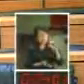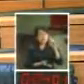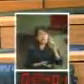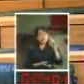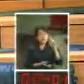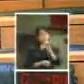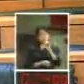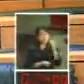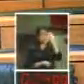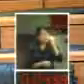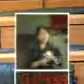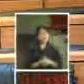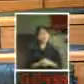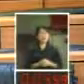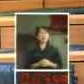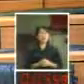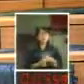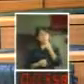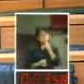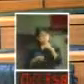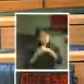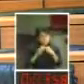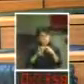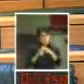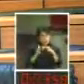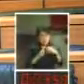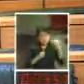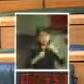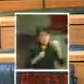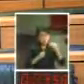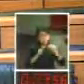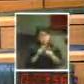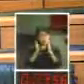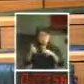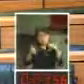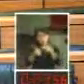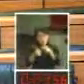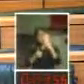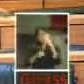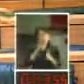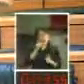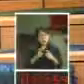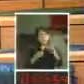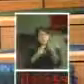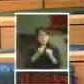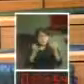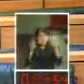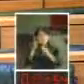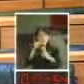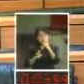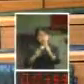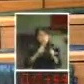ทำไมแต่ละครั้งที่มีการเหตุการณ์เกิดขึ้นทำไมเราจับผู้ร้ายไม่ได้เลยถ้าเรามี CCTV นี่เราจะสามารถ